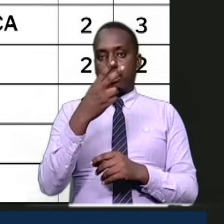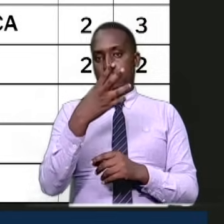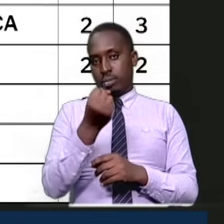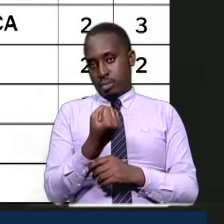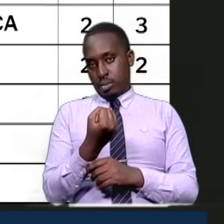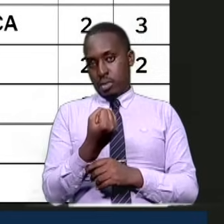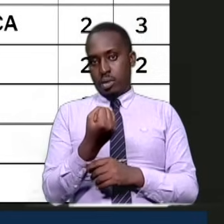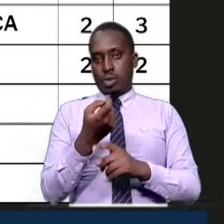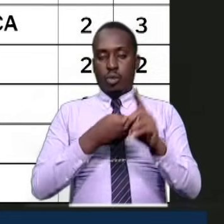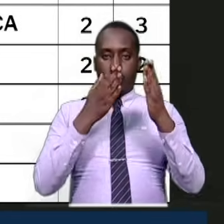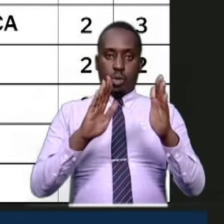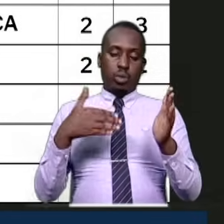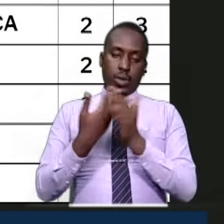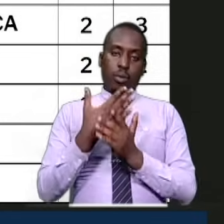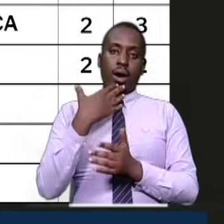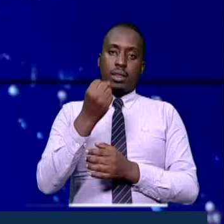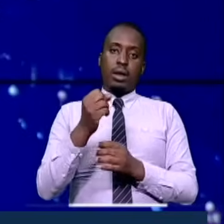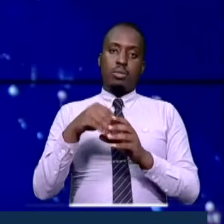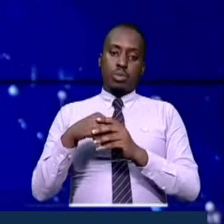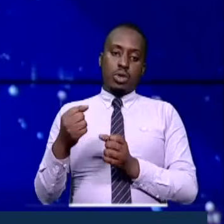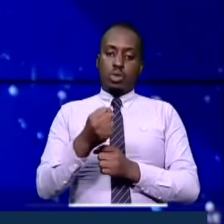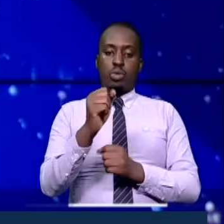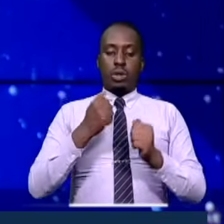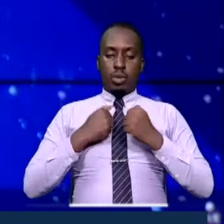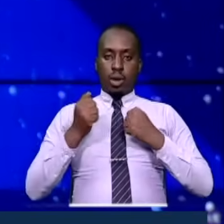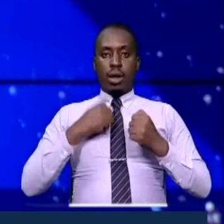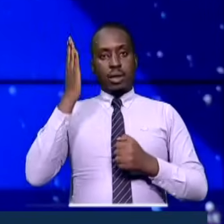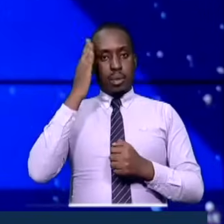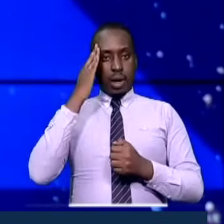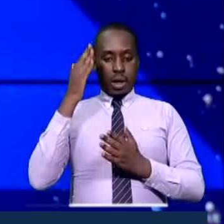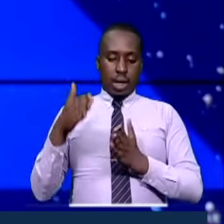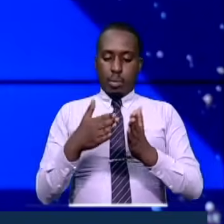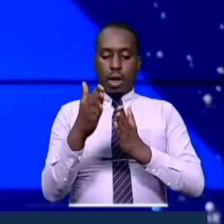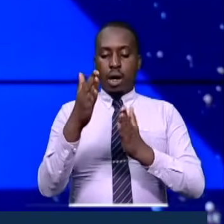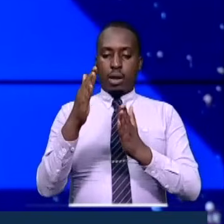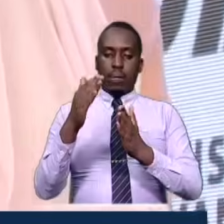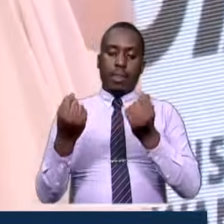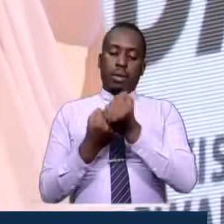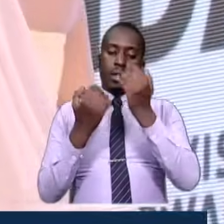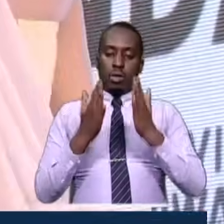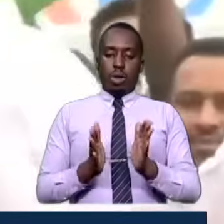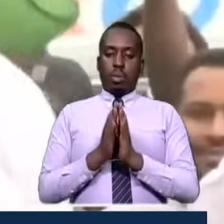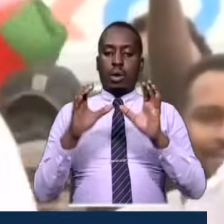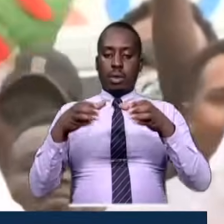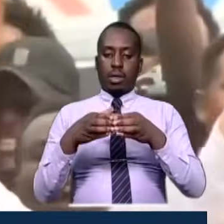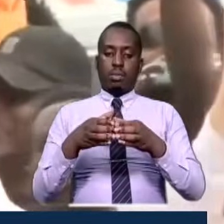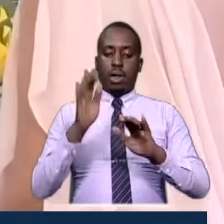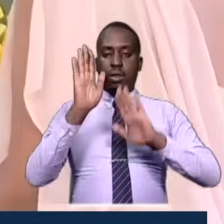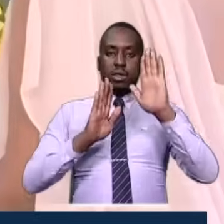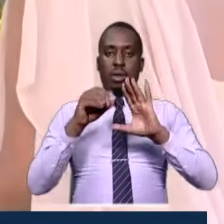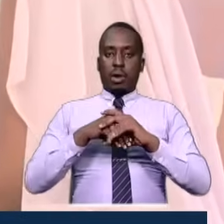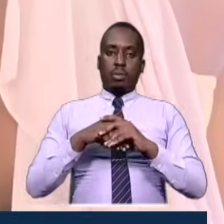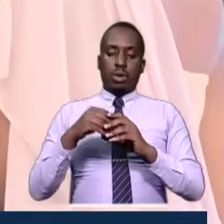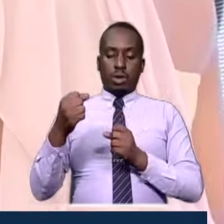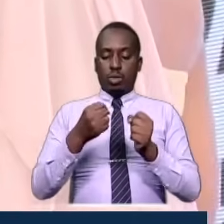reka tuvuge ngo tujye kuwa gatanu muri Tour du Rwanda aho hazamenyekana imihanda abaterankunga ndetse n'amakipe azitabira Tour du Rwanda